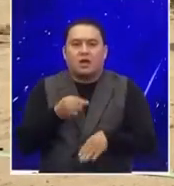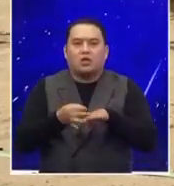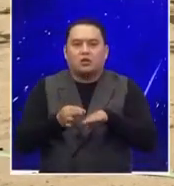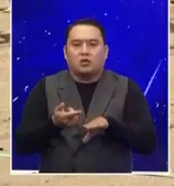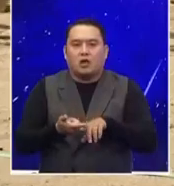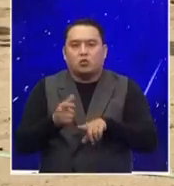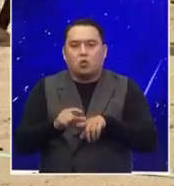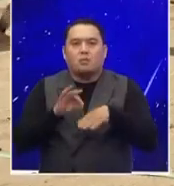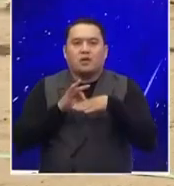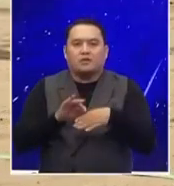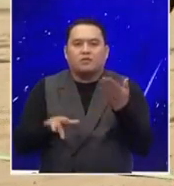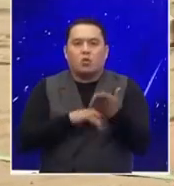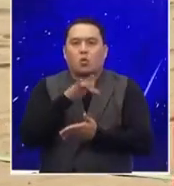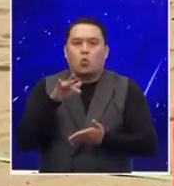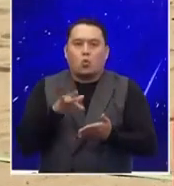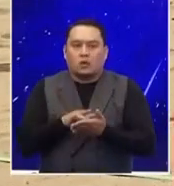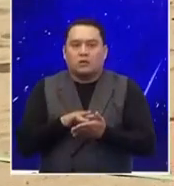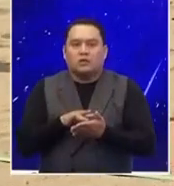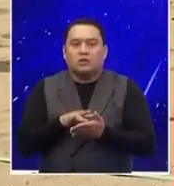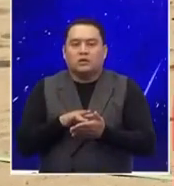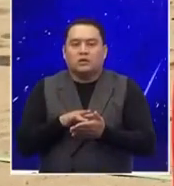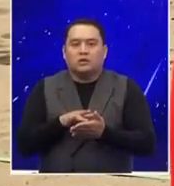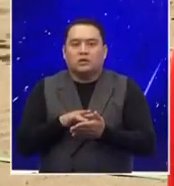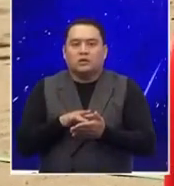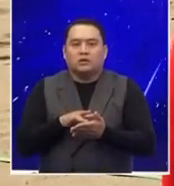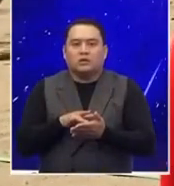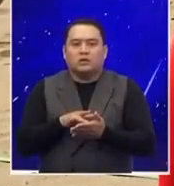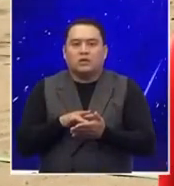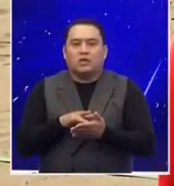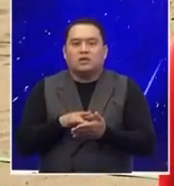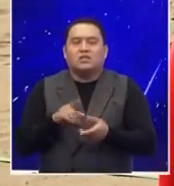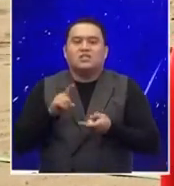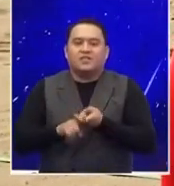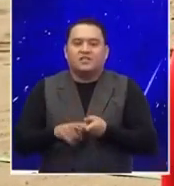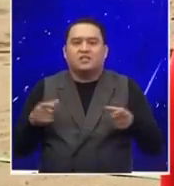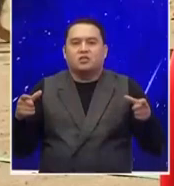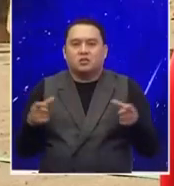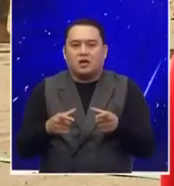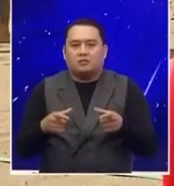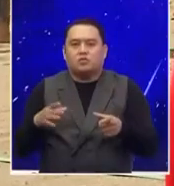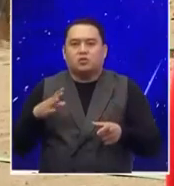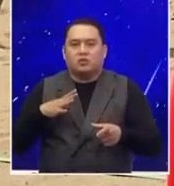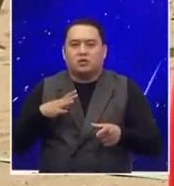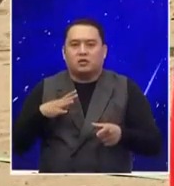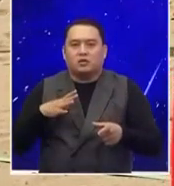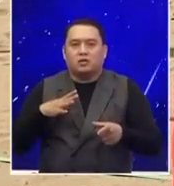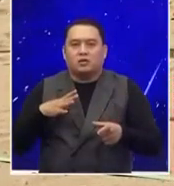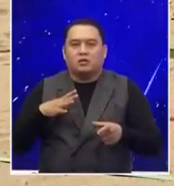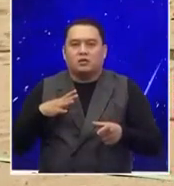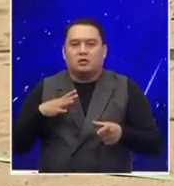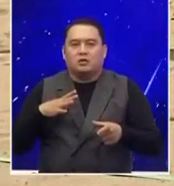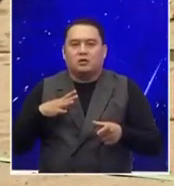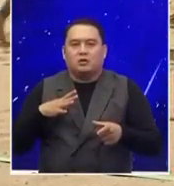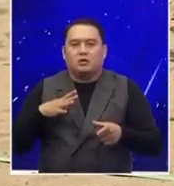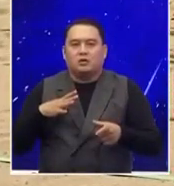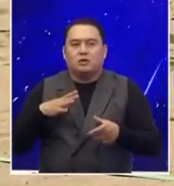должен пройти в городе Шарм-эль-Шейх. Ну, в связи с пандемией ситуация сейчас очень тяжелая, и мы ждем разрешения